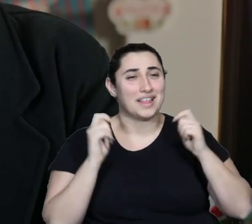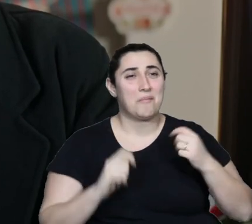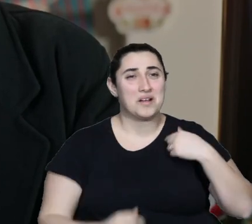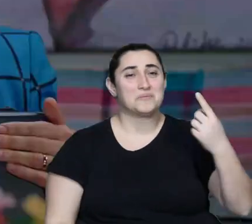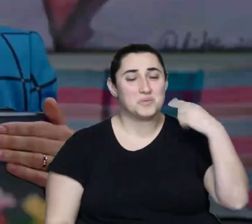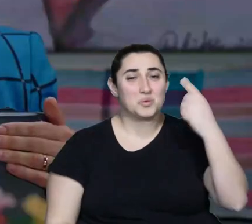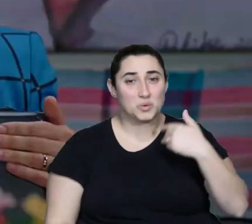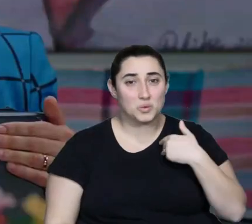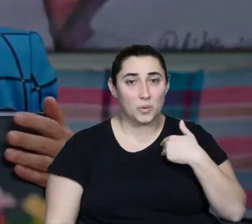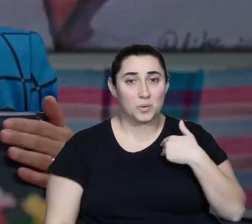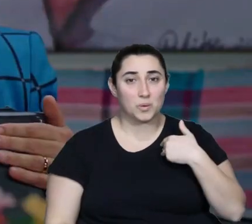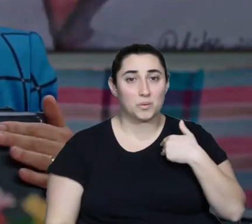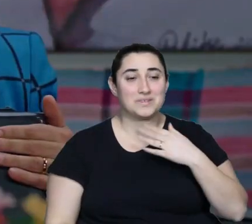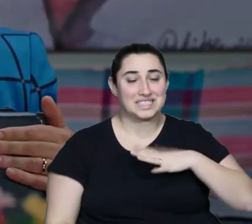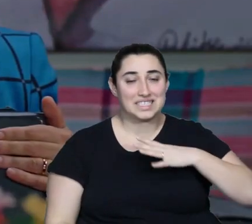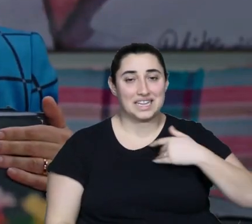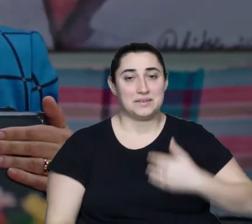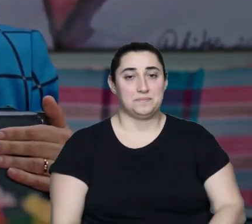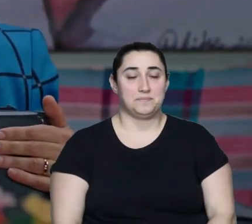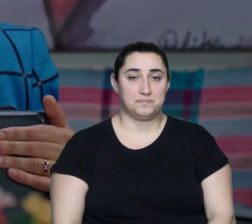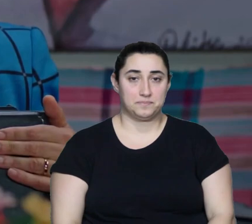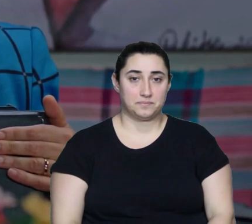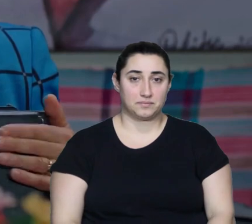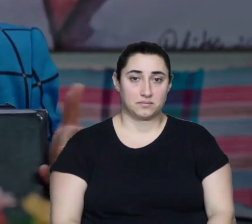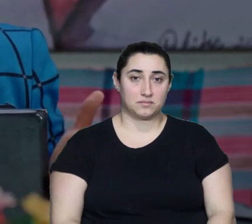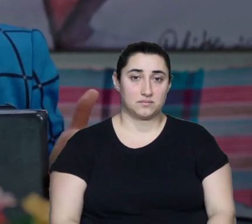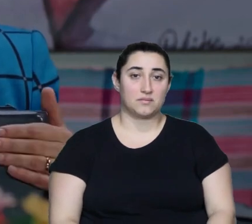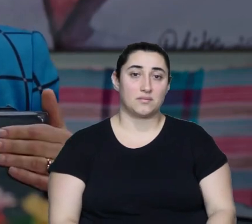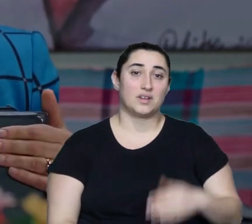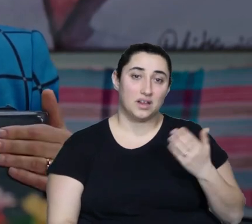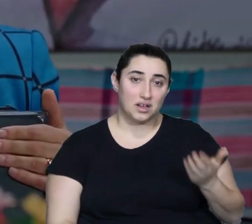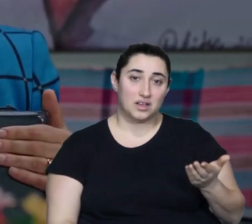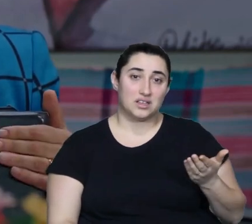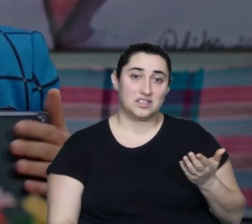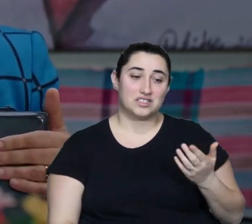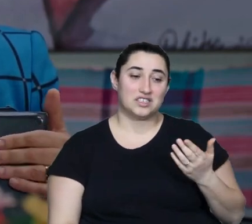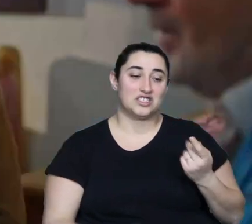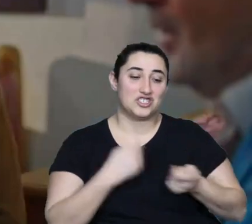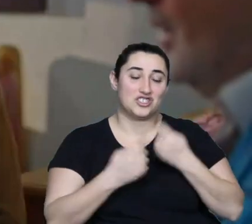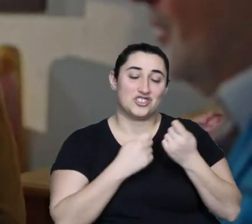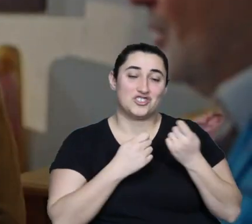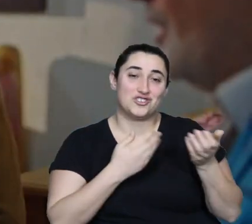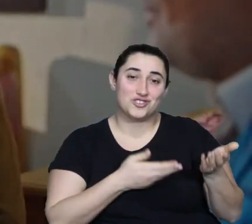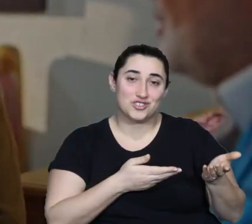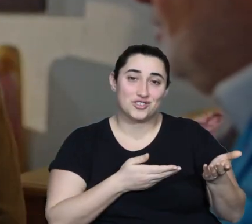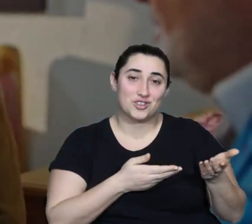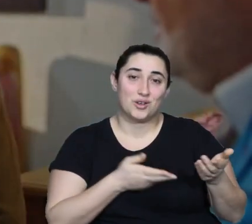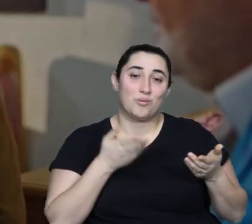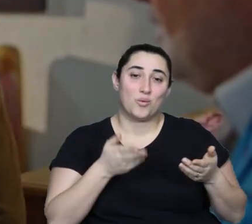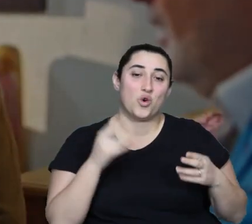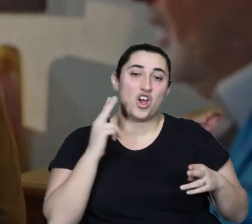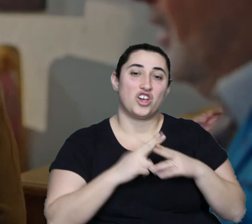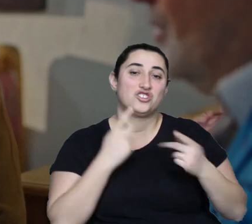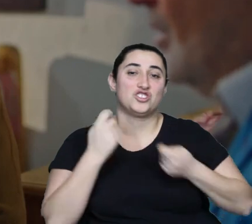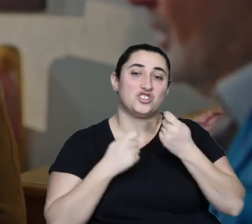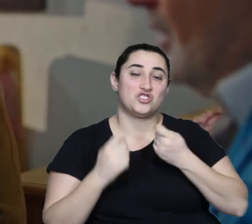sohbete dalalım diyordum, istiyordum. Fakat işte iş dünyası böyle acil